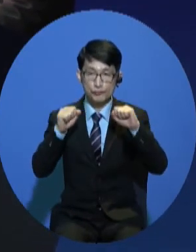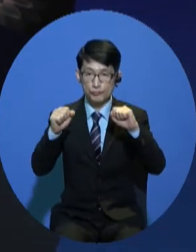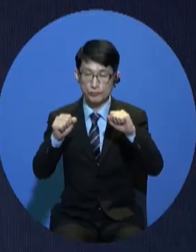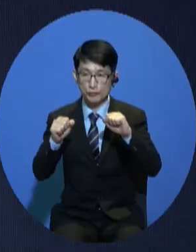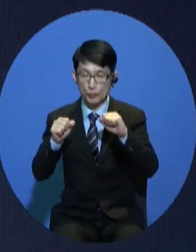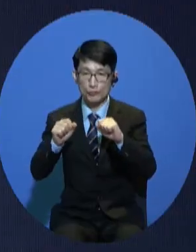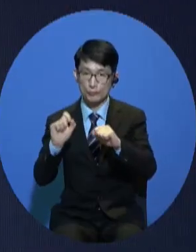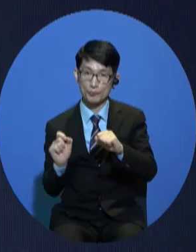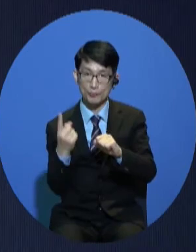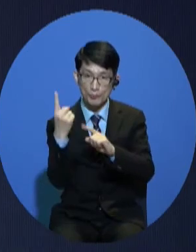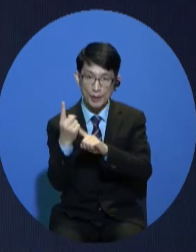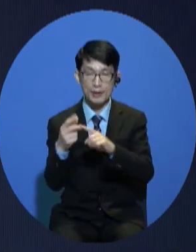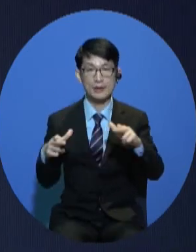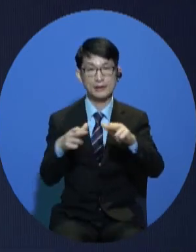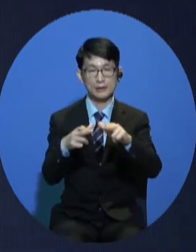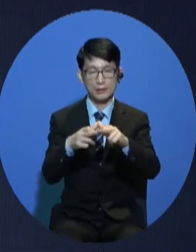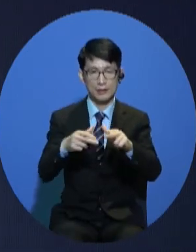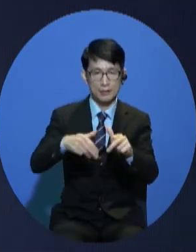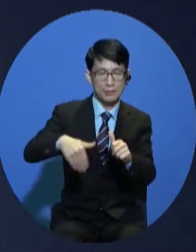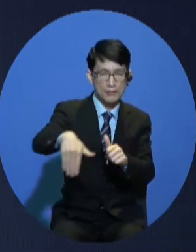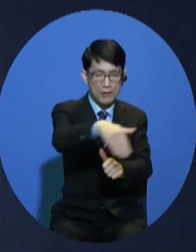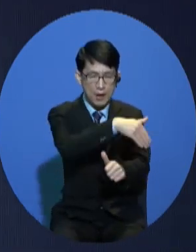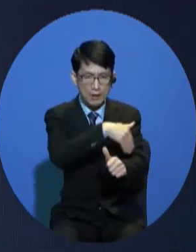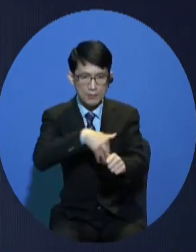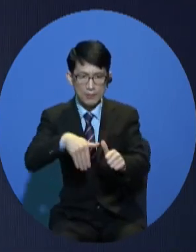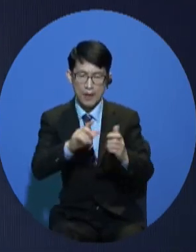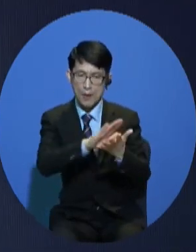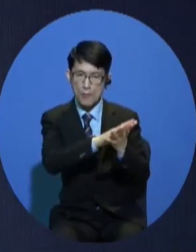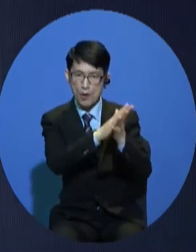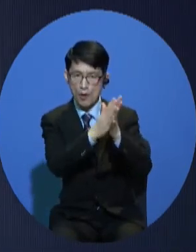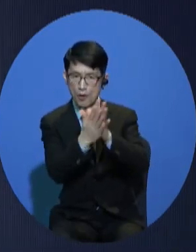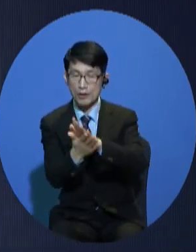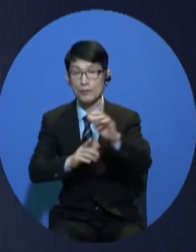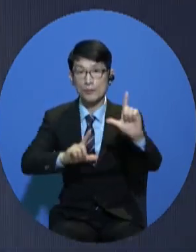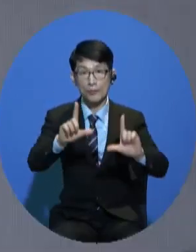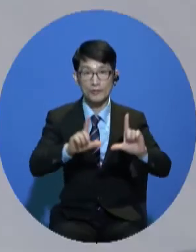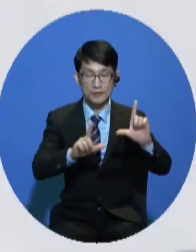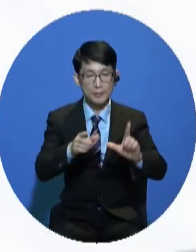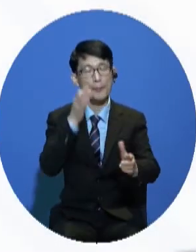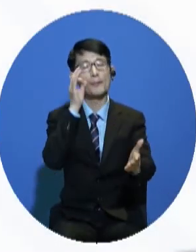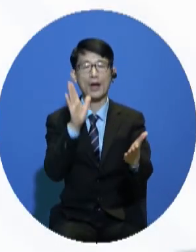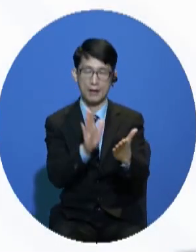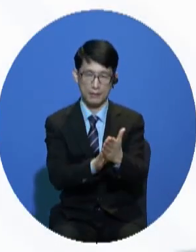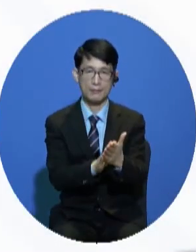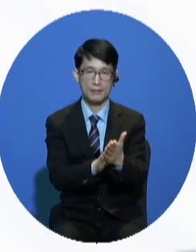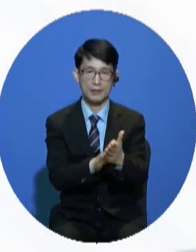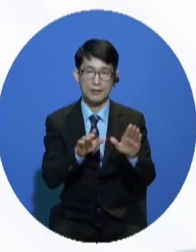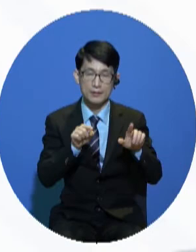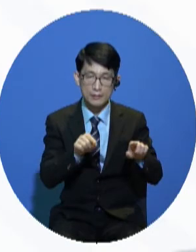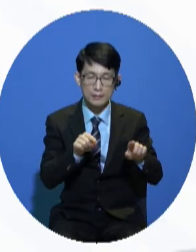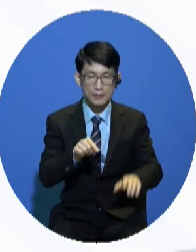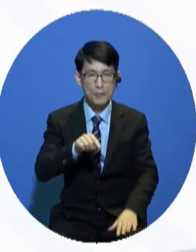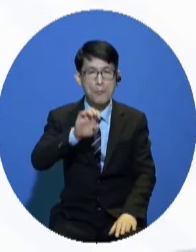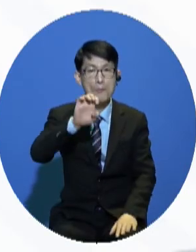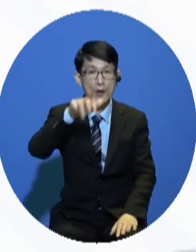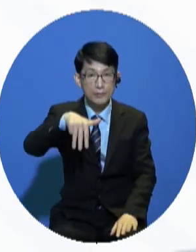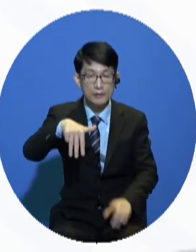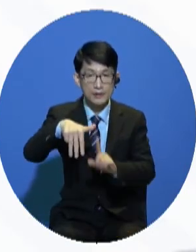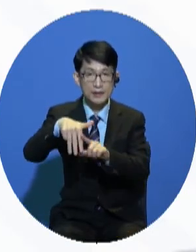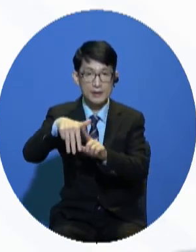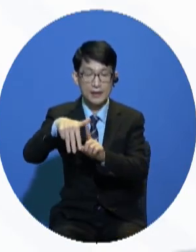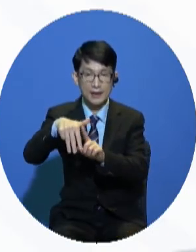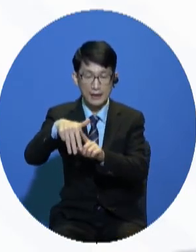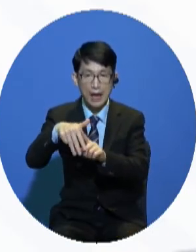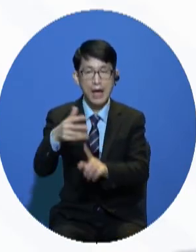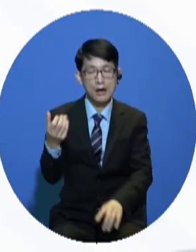이 장애를 둘러싼 이 사회 환경의 변화의 모습을 봤었습니다. 이것이 곧 이제 평창의